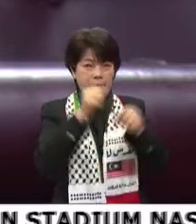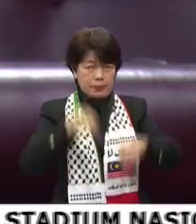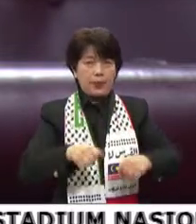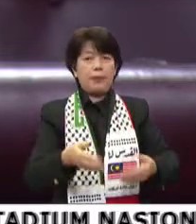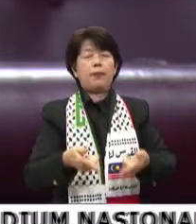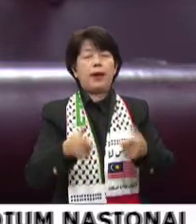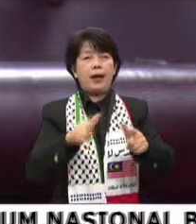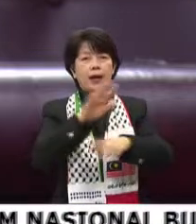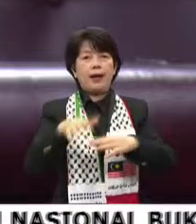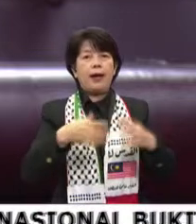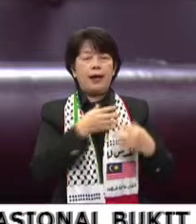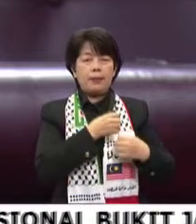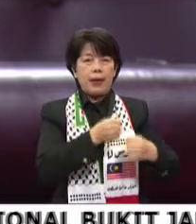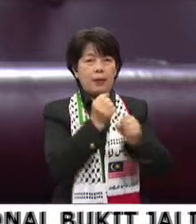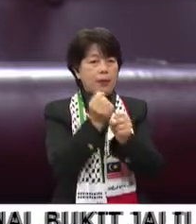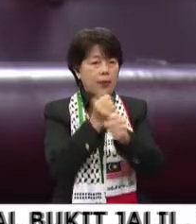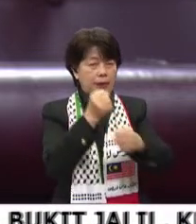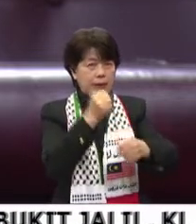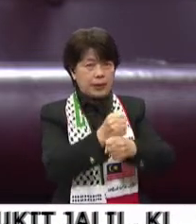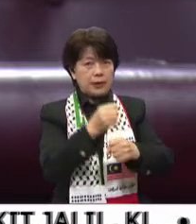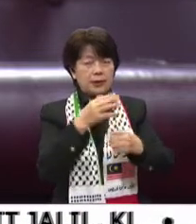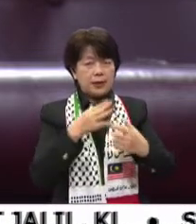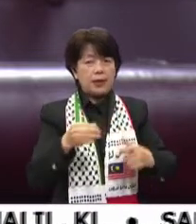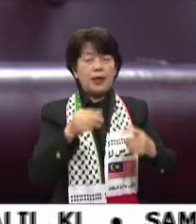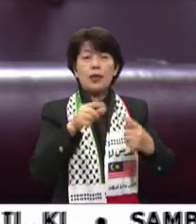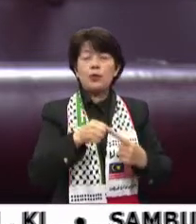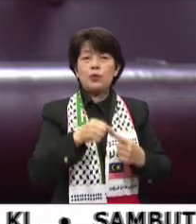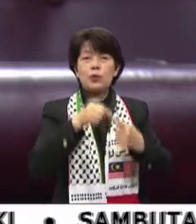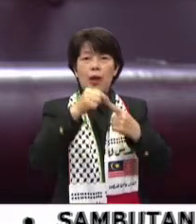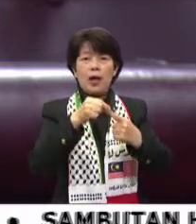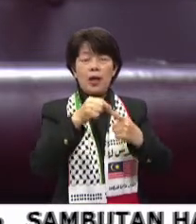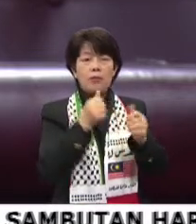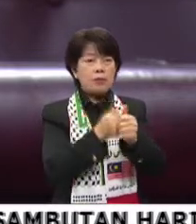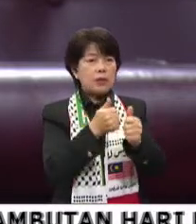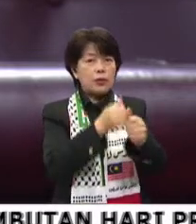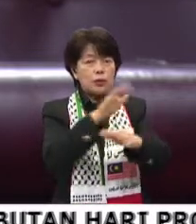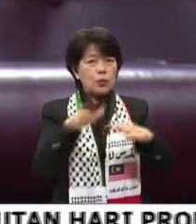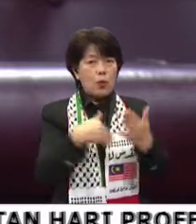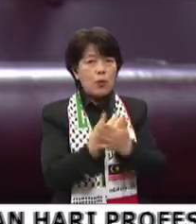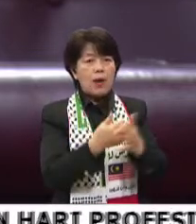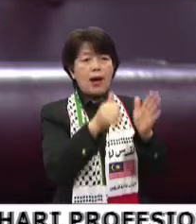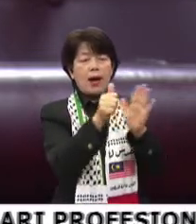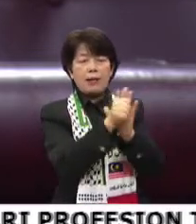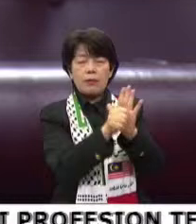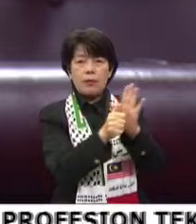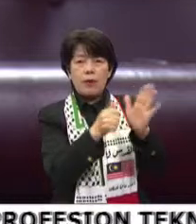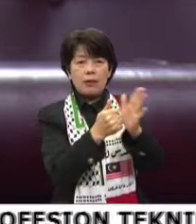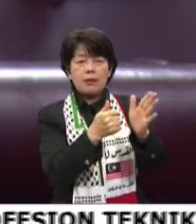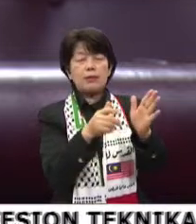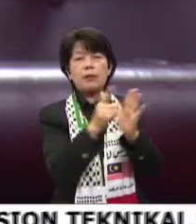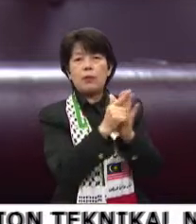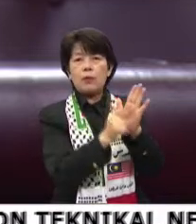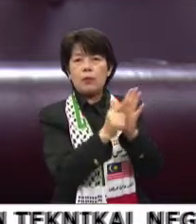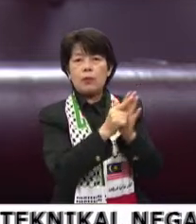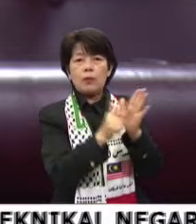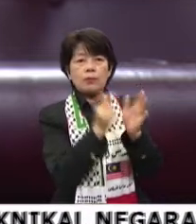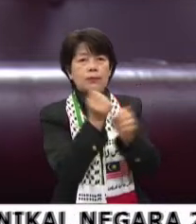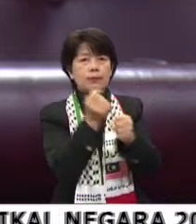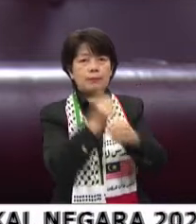sebagai anggota kesatuan sekerja kecuali mengikut peraturan-peraturan kesatuan